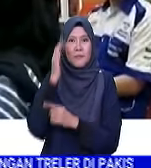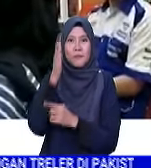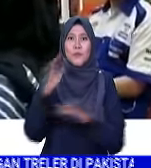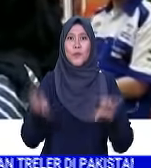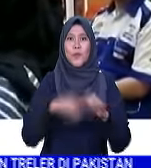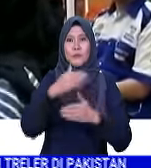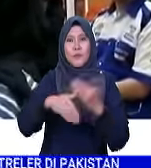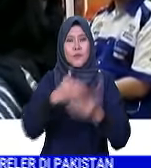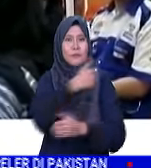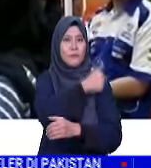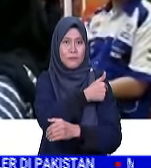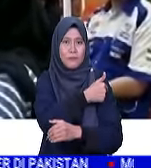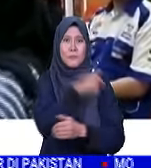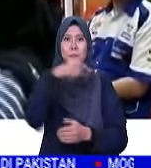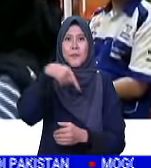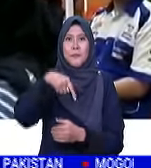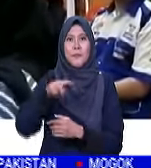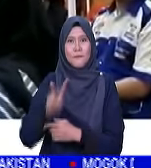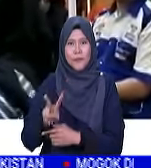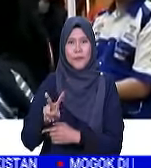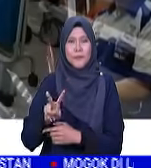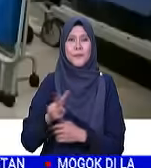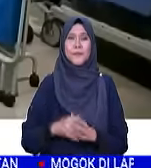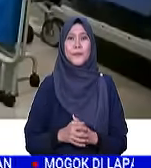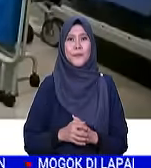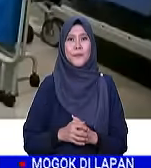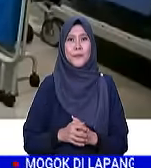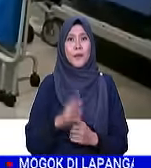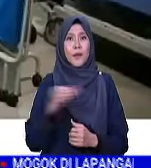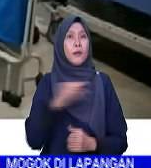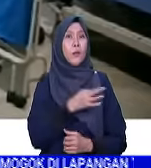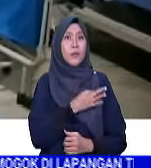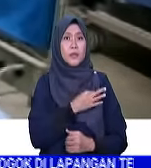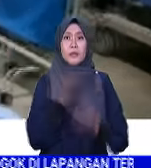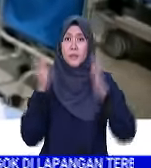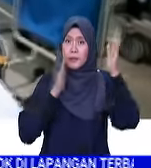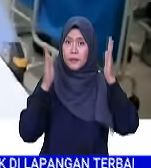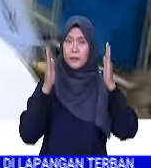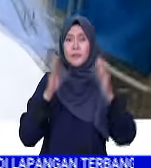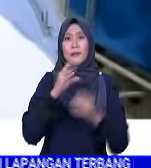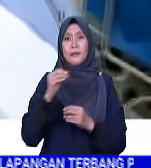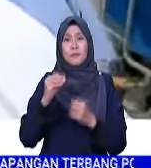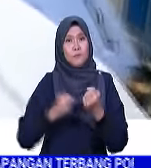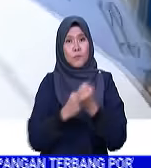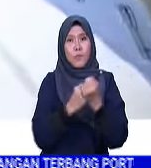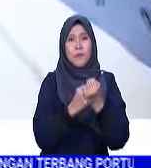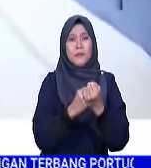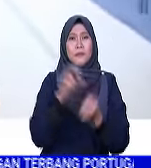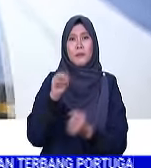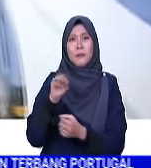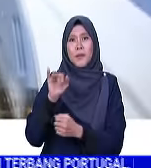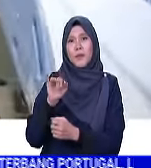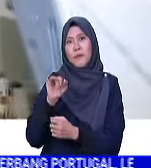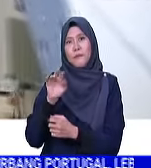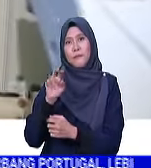melaksanakan proses pemberian vaksin di PPV berkenaan. Sukarelawan Malaysia Vaccine Support Volunteers MyVac